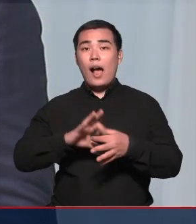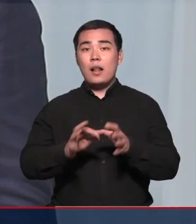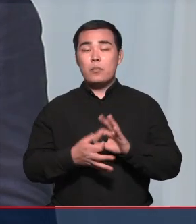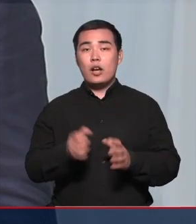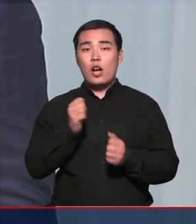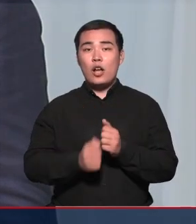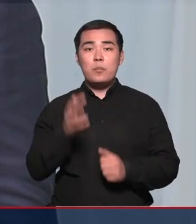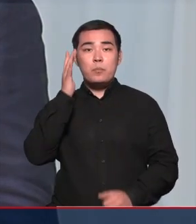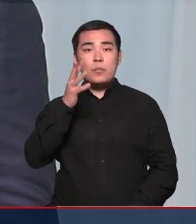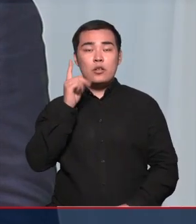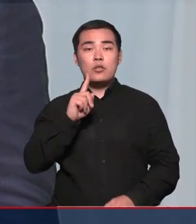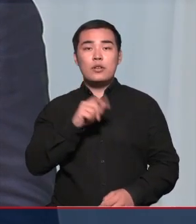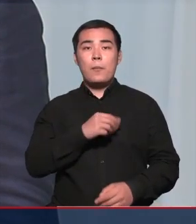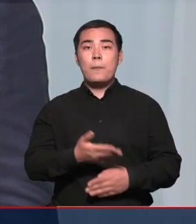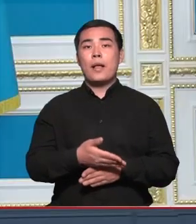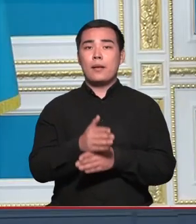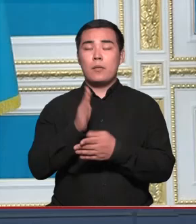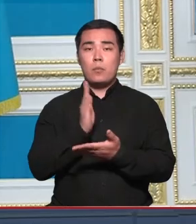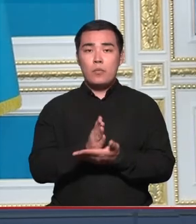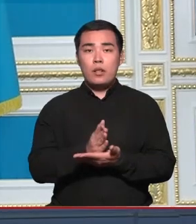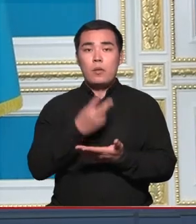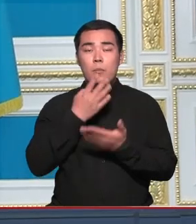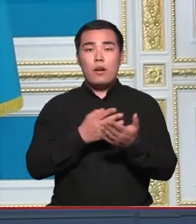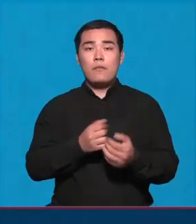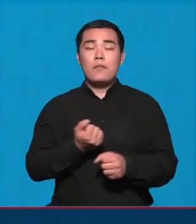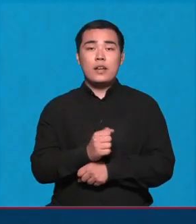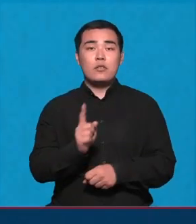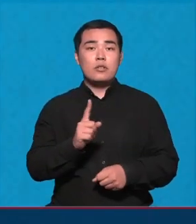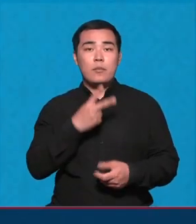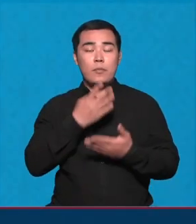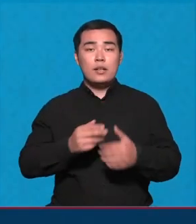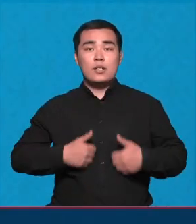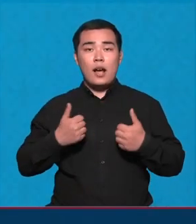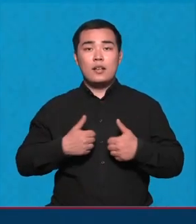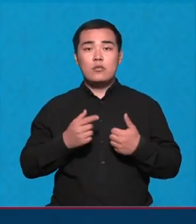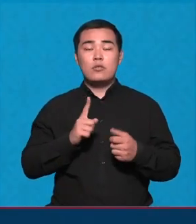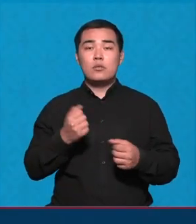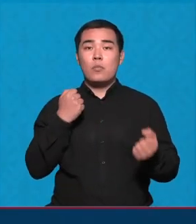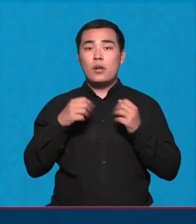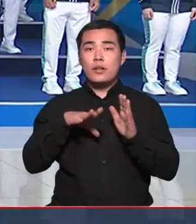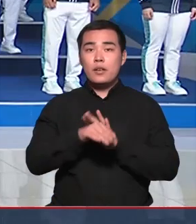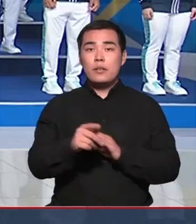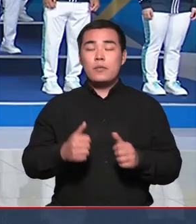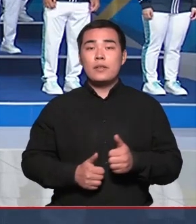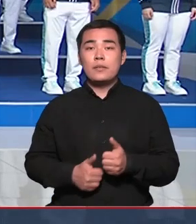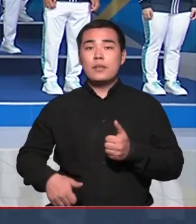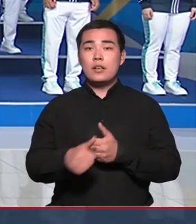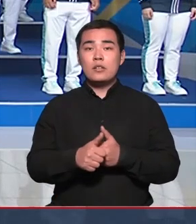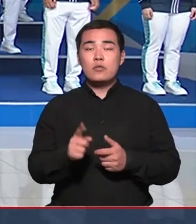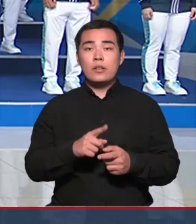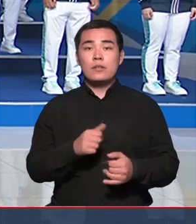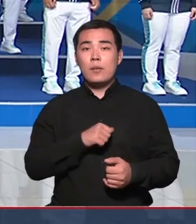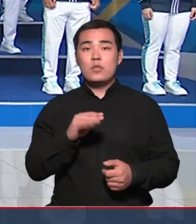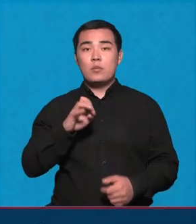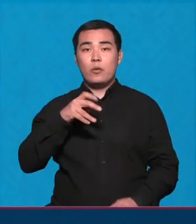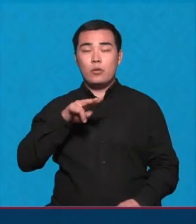спортшының арманы көк туды олимп көгінде желбірету. Жеңіске әркімнің ақ бардаласа, кіл мықты спортшылардың ішінен суырылып шығып чемпион атану оңай